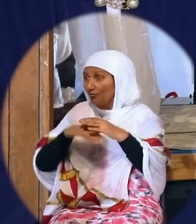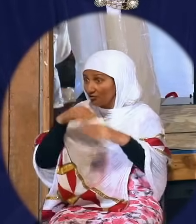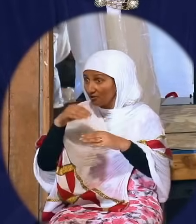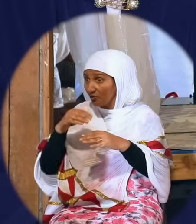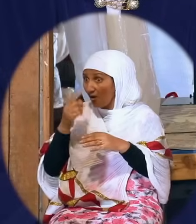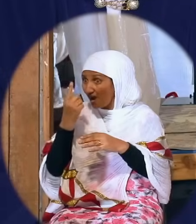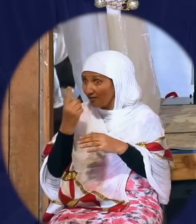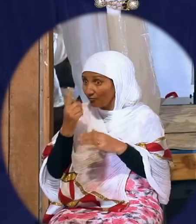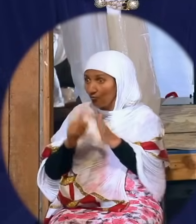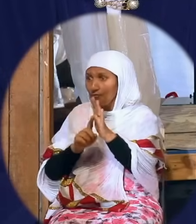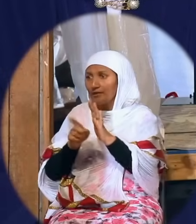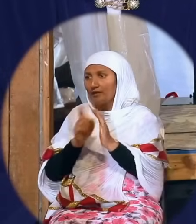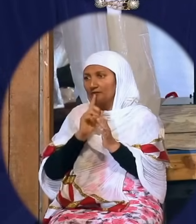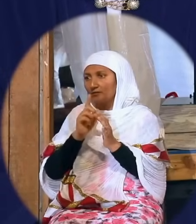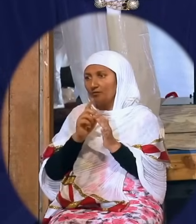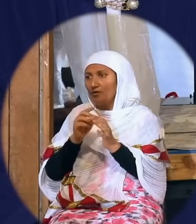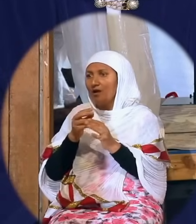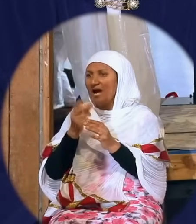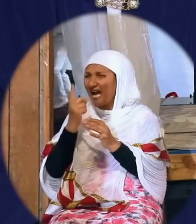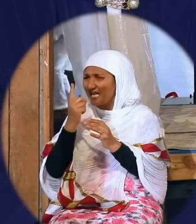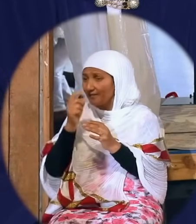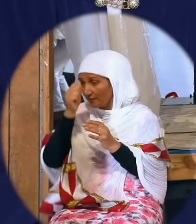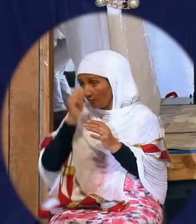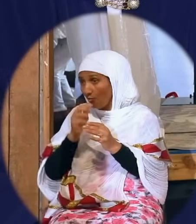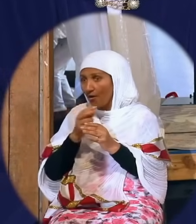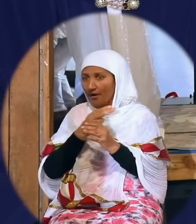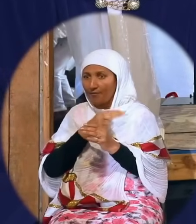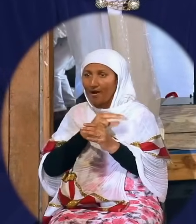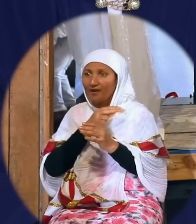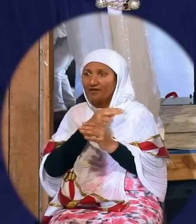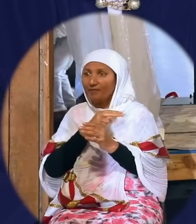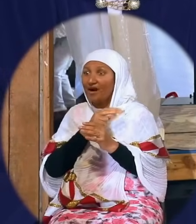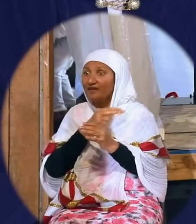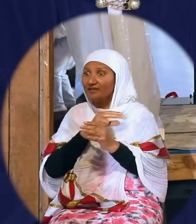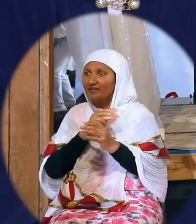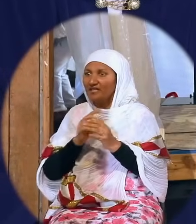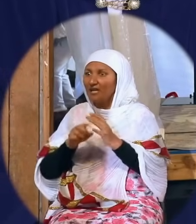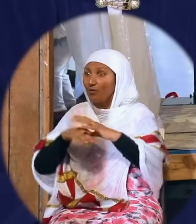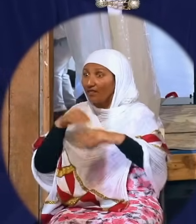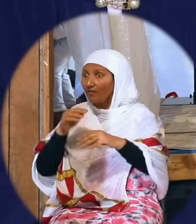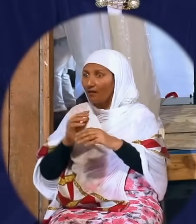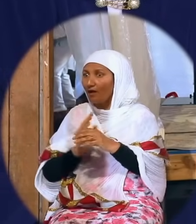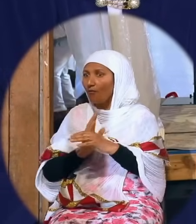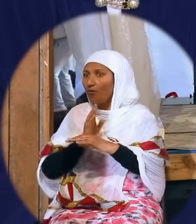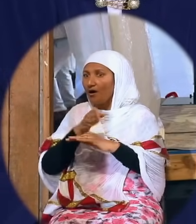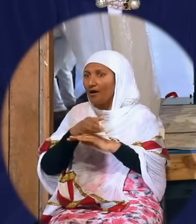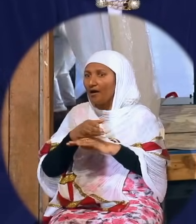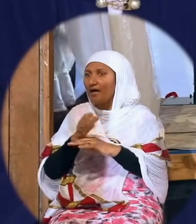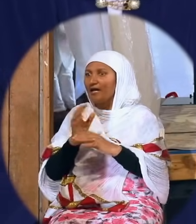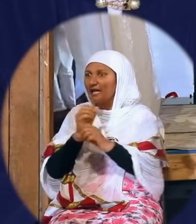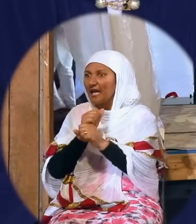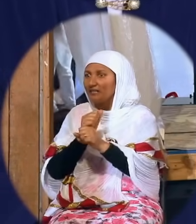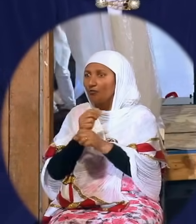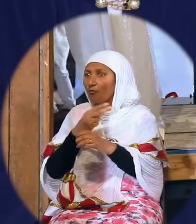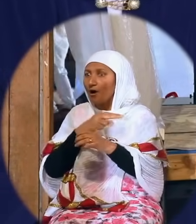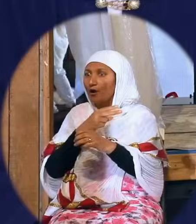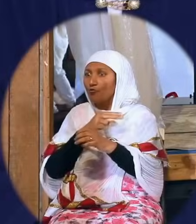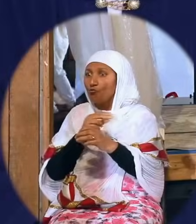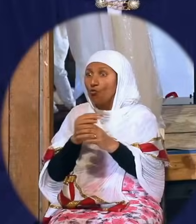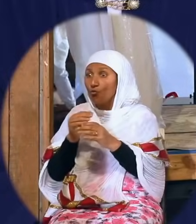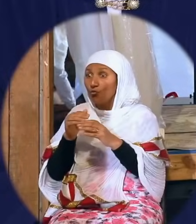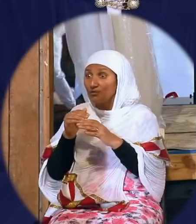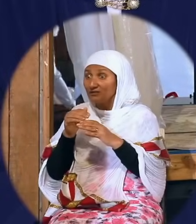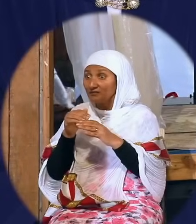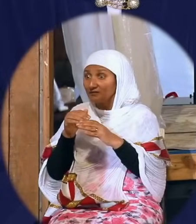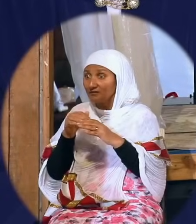መገለጫ። አንድ ሰው በባህል ከፈነገጠ በኋላ የያዘውን ባህል ውስጥ አንዱ ኤክሰርሳይዝ የሚያደርገው አንዱ ይሄ ጉዳይ